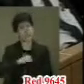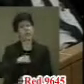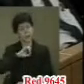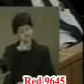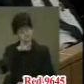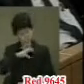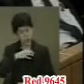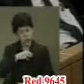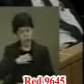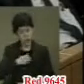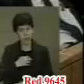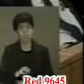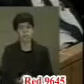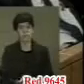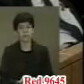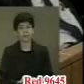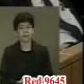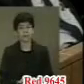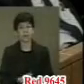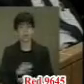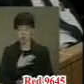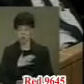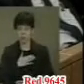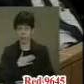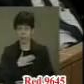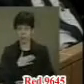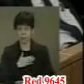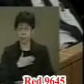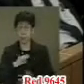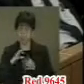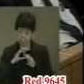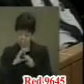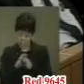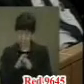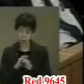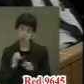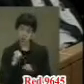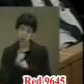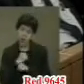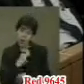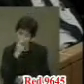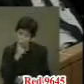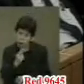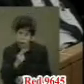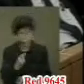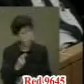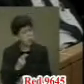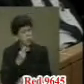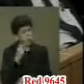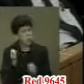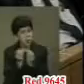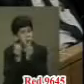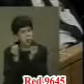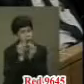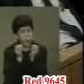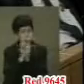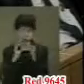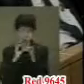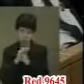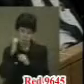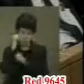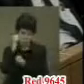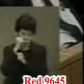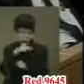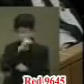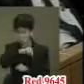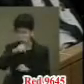มขอกราบเรียนกับท่านประธานว่าผมเองเป็นคนหนึ่งที่ผ่านและได้เห็นความรุนแรงที่เกิดขึ้นจากการชุมนุ